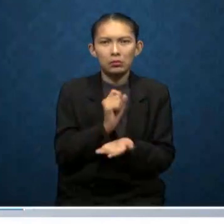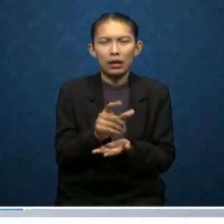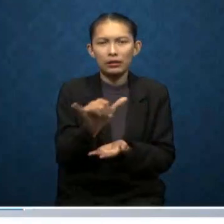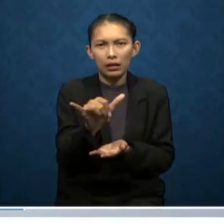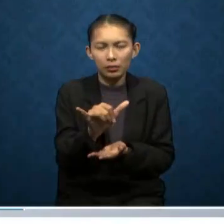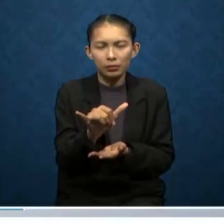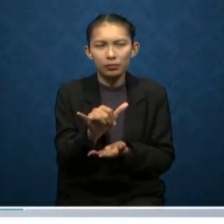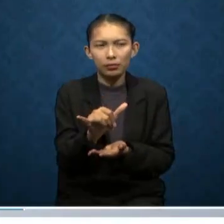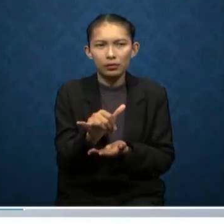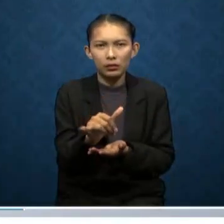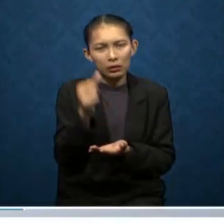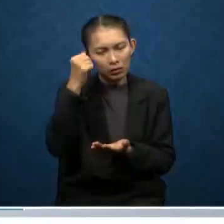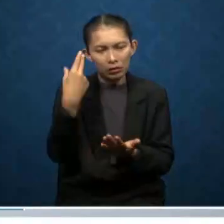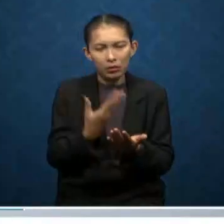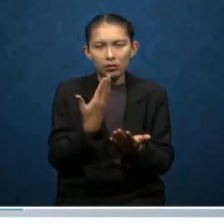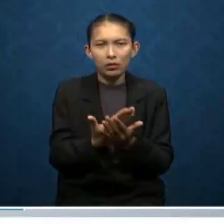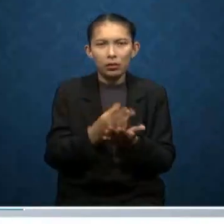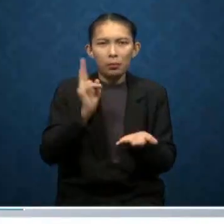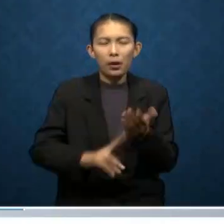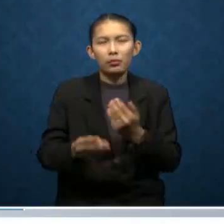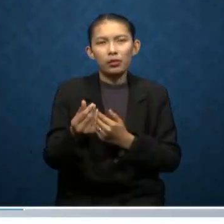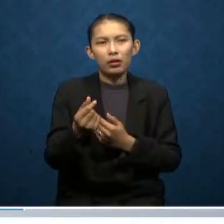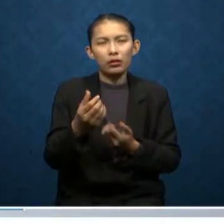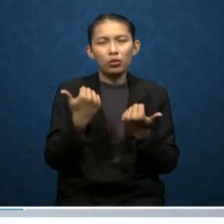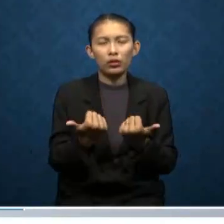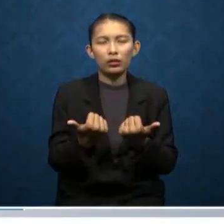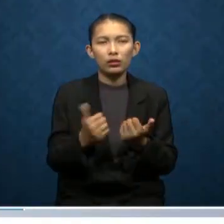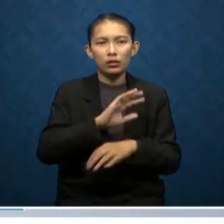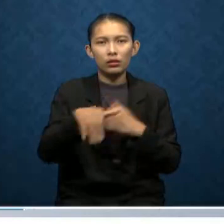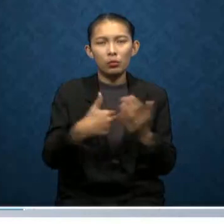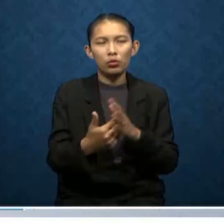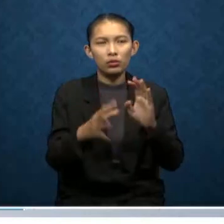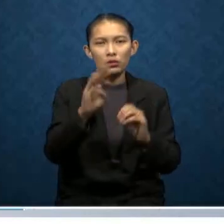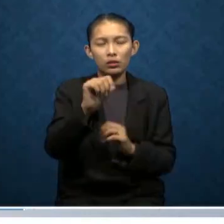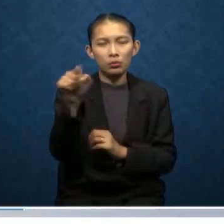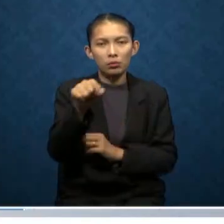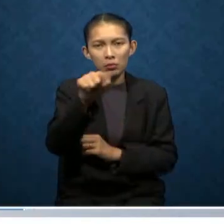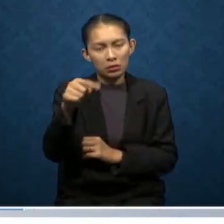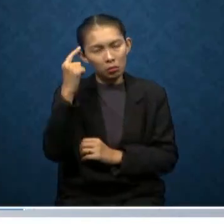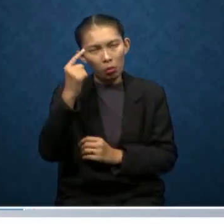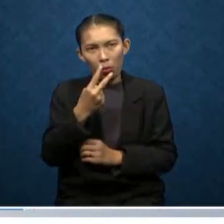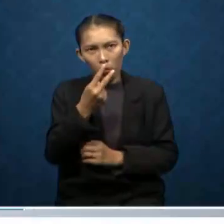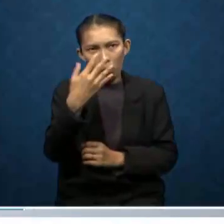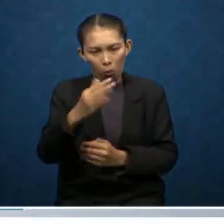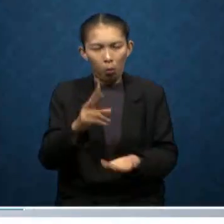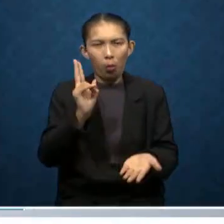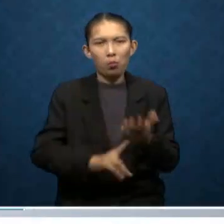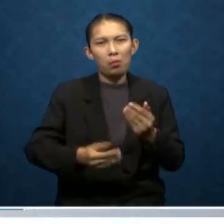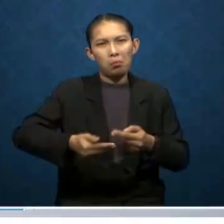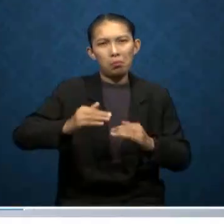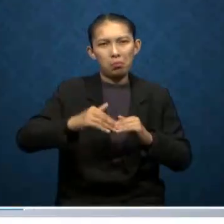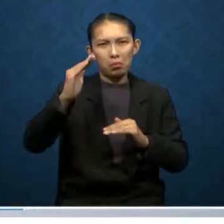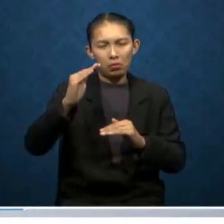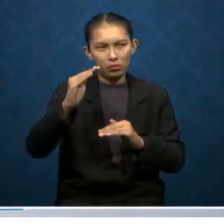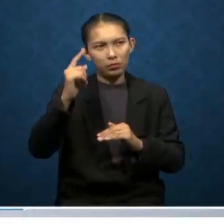ค้าปบปจจุบันเต็มอัราที่ 40%ของพาศีทมีการซึ่คอนขางสูงก